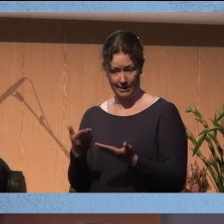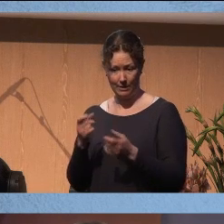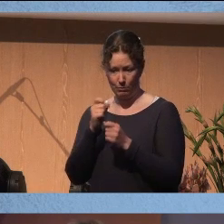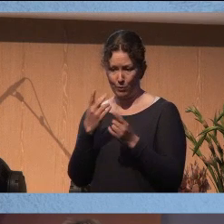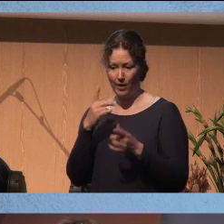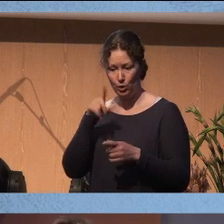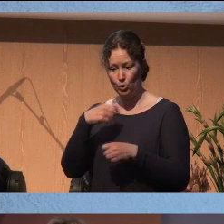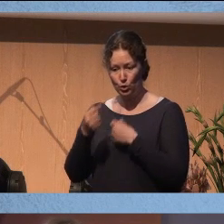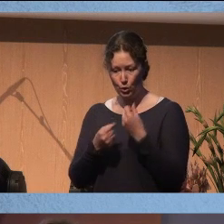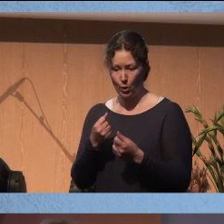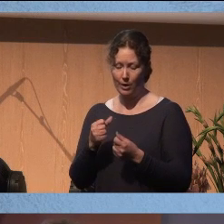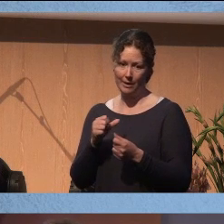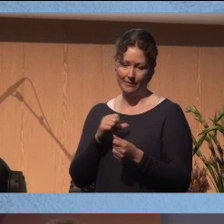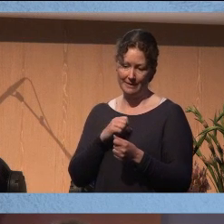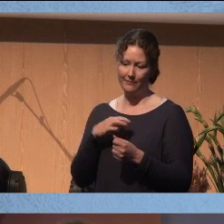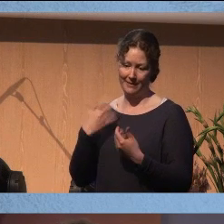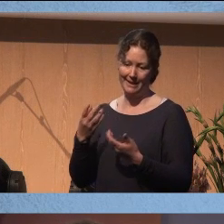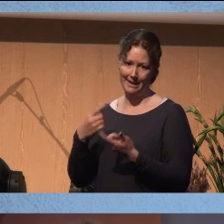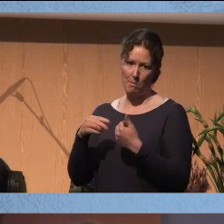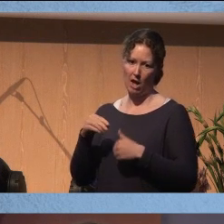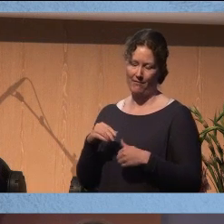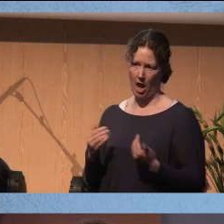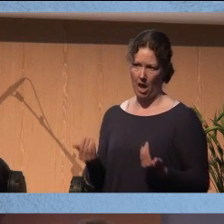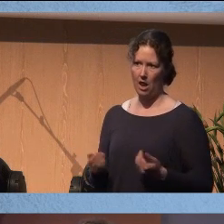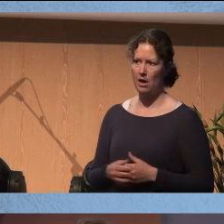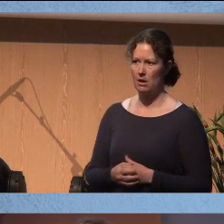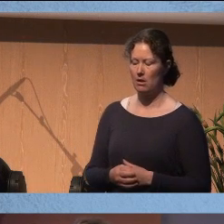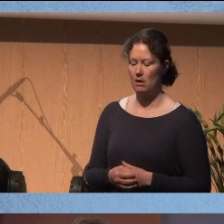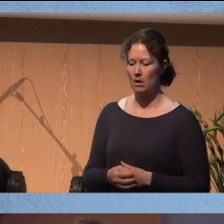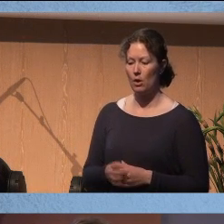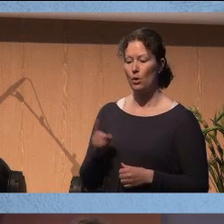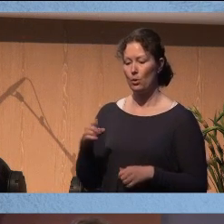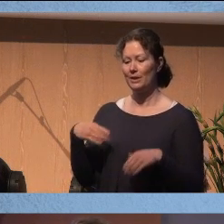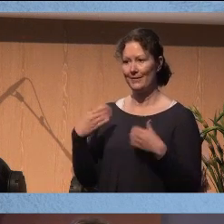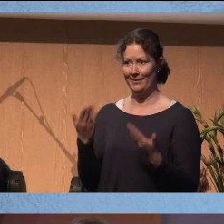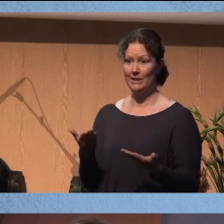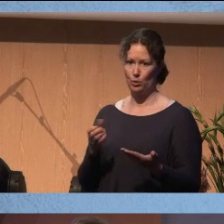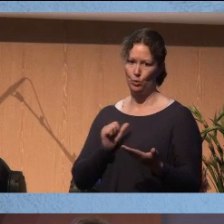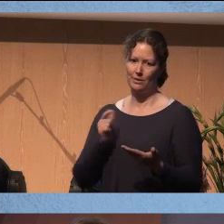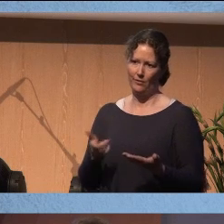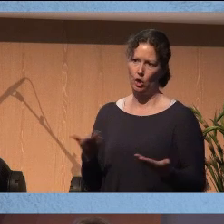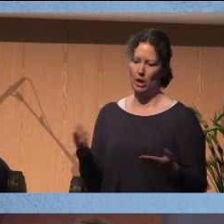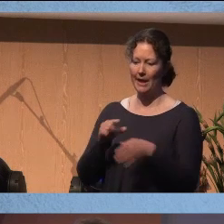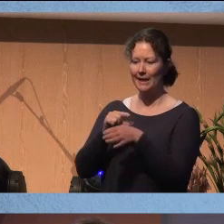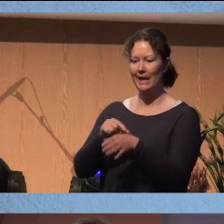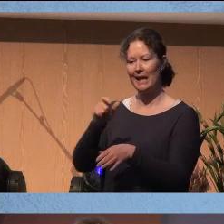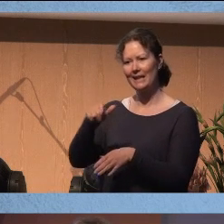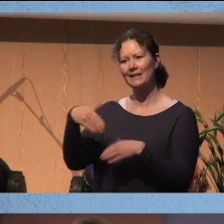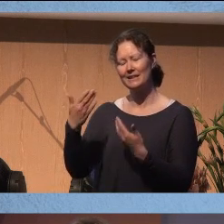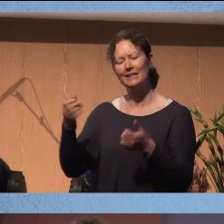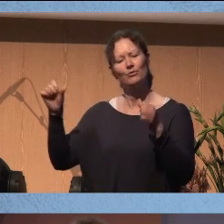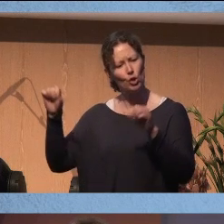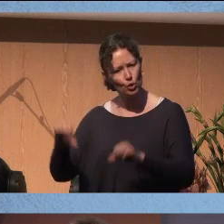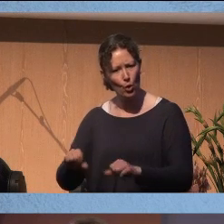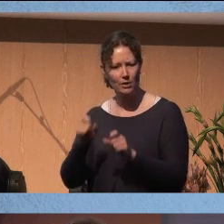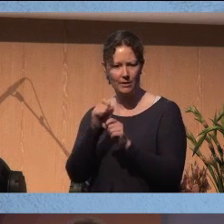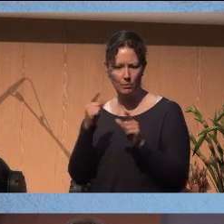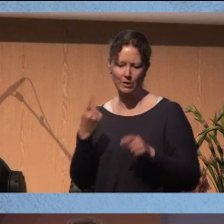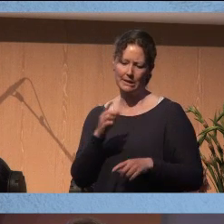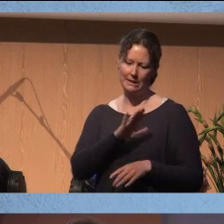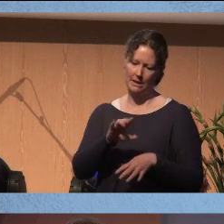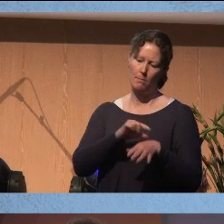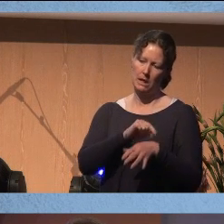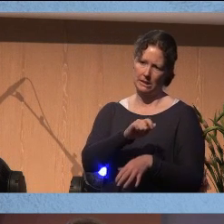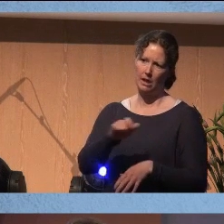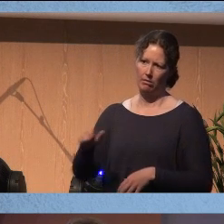kunne gjøre ved eventuelle tilbakefall. Og dette viser selvfølgelig da at legene gir for dårlig informasjon til sine